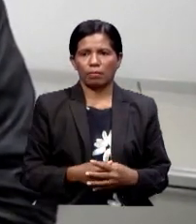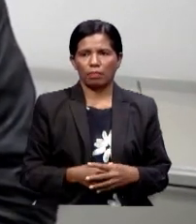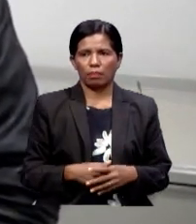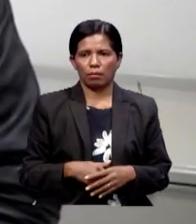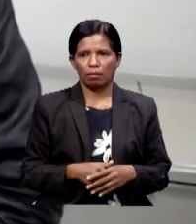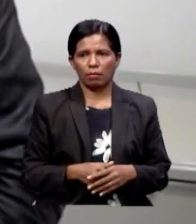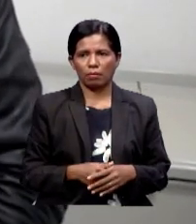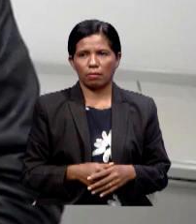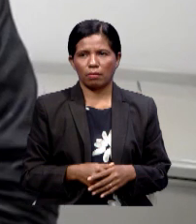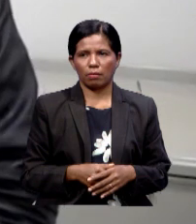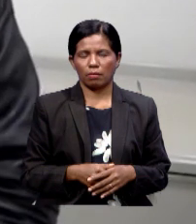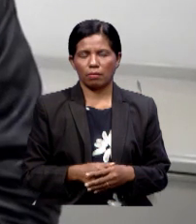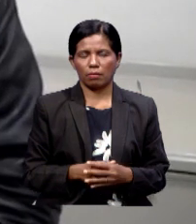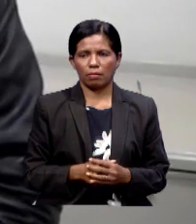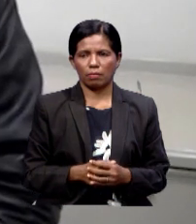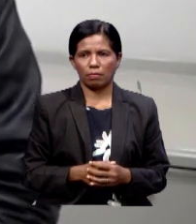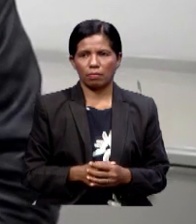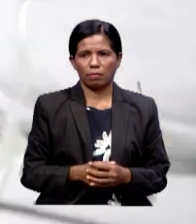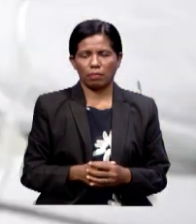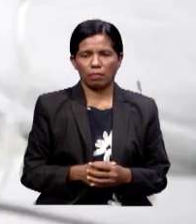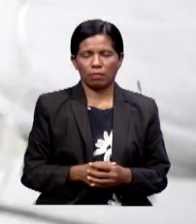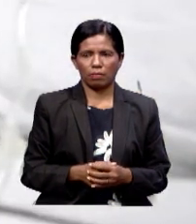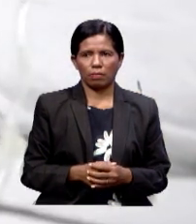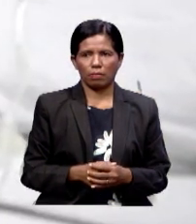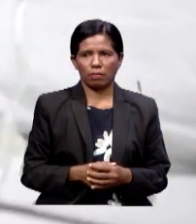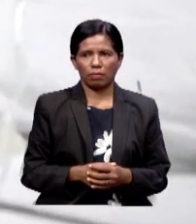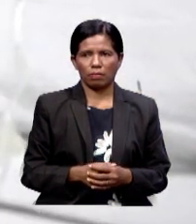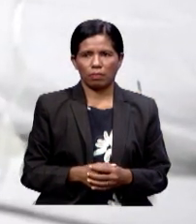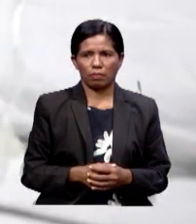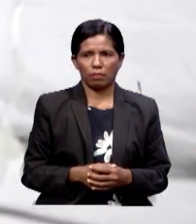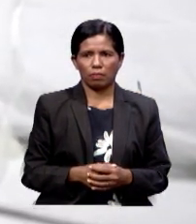galli Ahmed. Tulu ta'arifni galli inta ami abu syar.